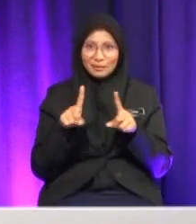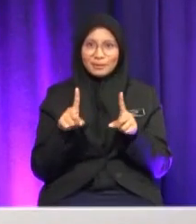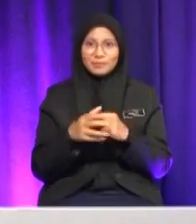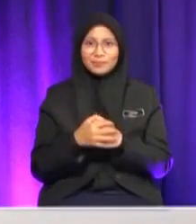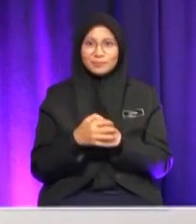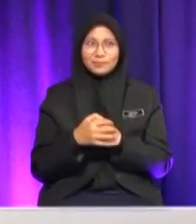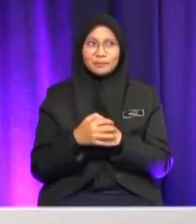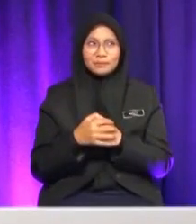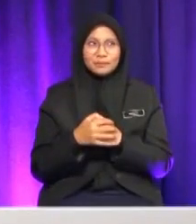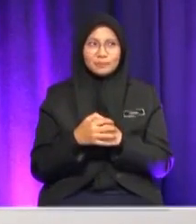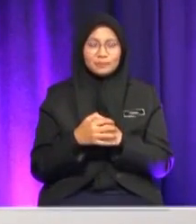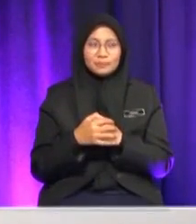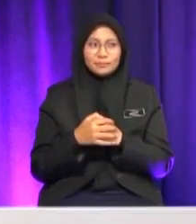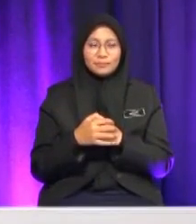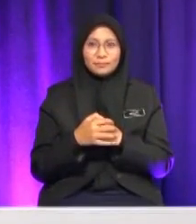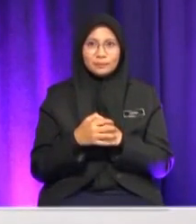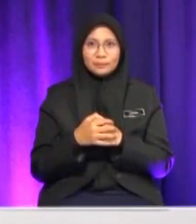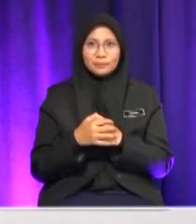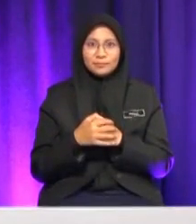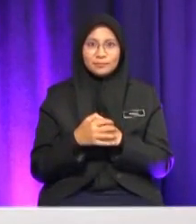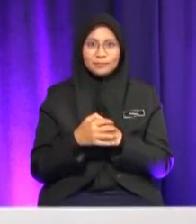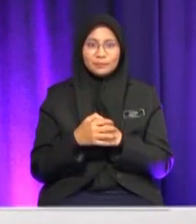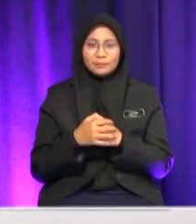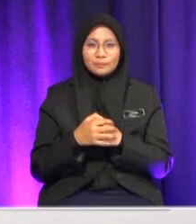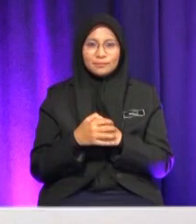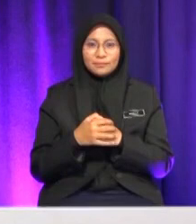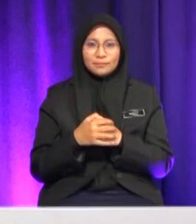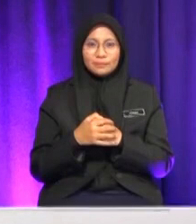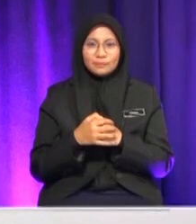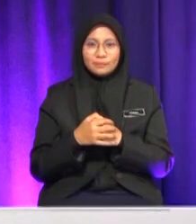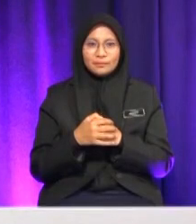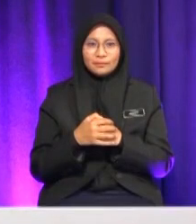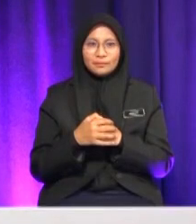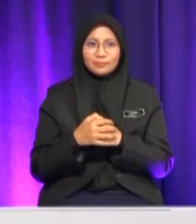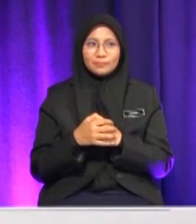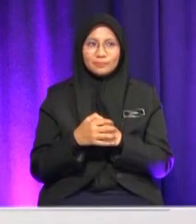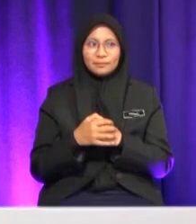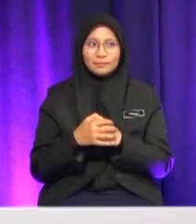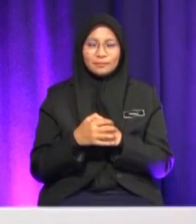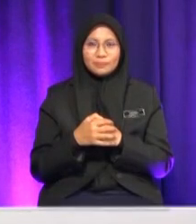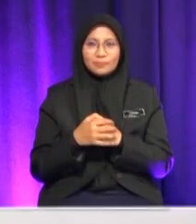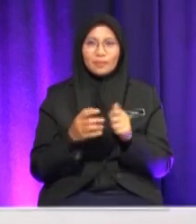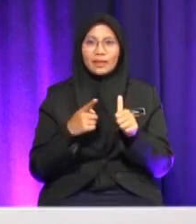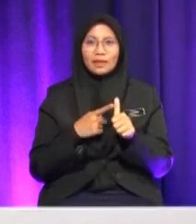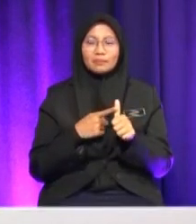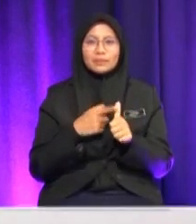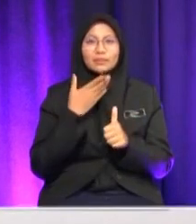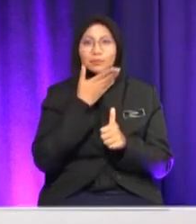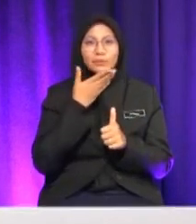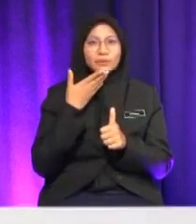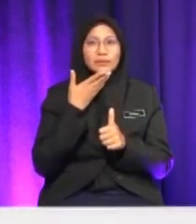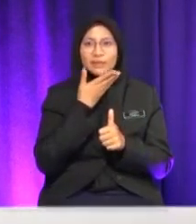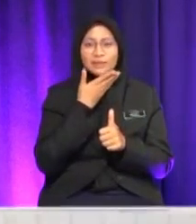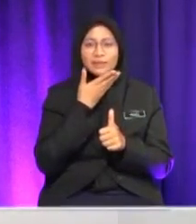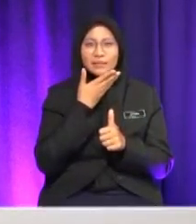Okey, cara-cara usaha yang boleh dilakukan bagi menangani isu muflis ialah golongan muda sekarang, generasi muda